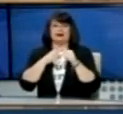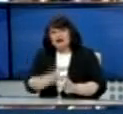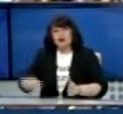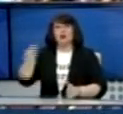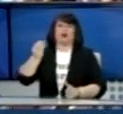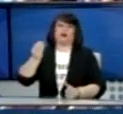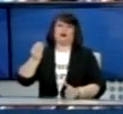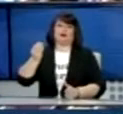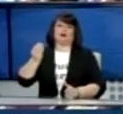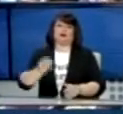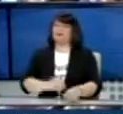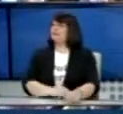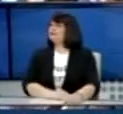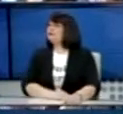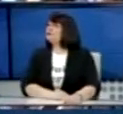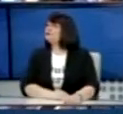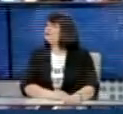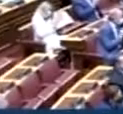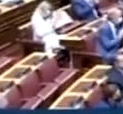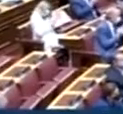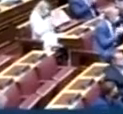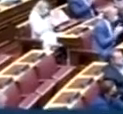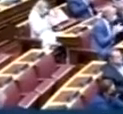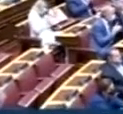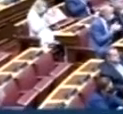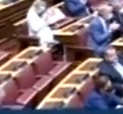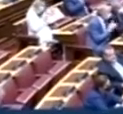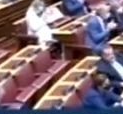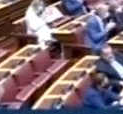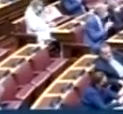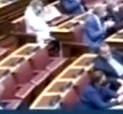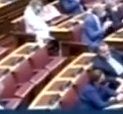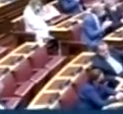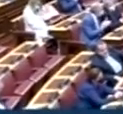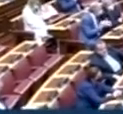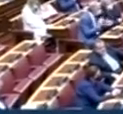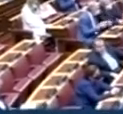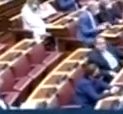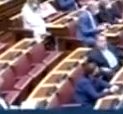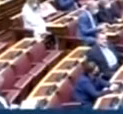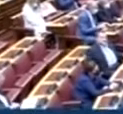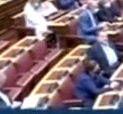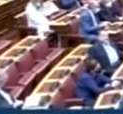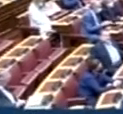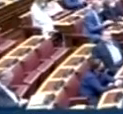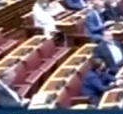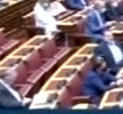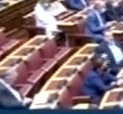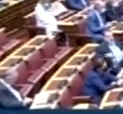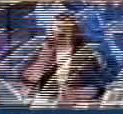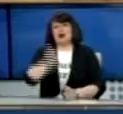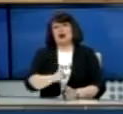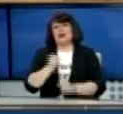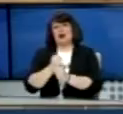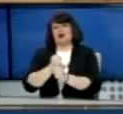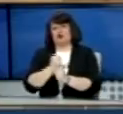το παρόν μένουμε σε αυτό ότι ο καθένας από μόνος του θα πρέπει και σε εθελοντική βάση να παίρνει όλα